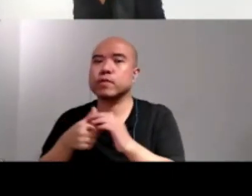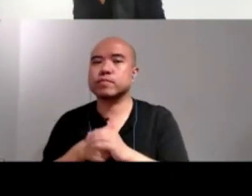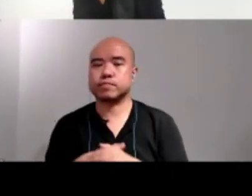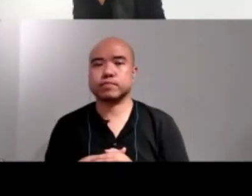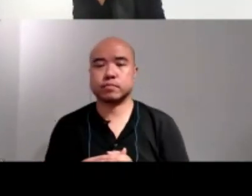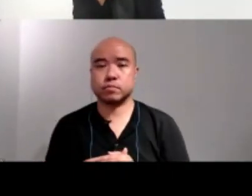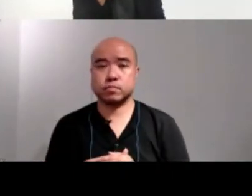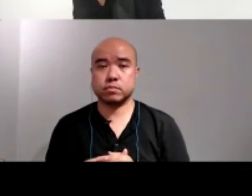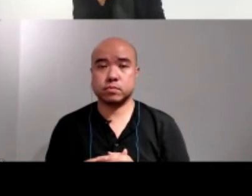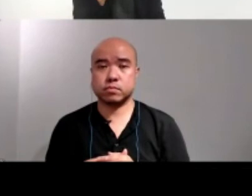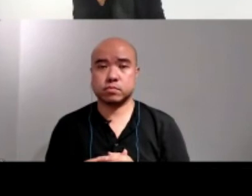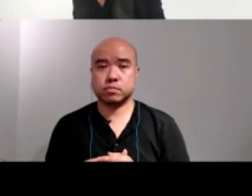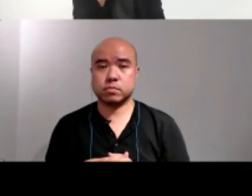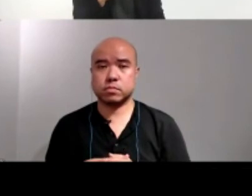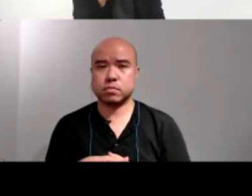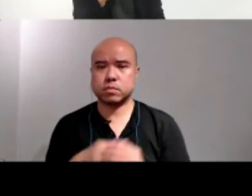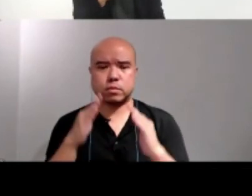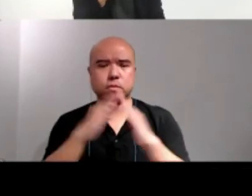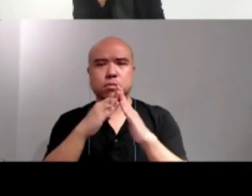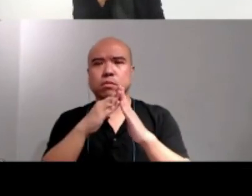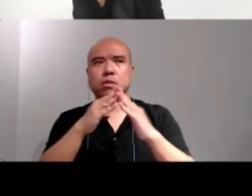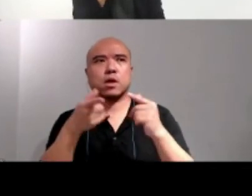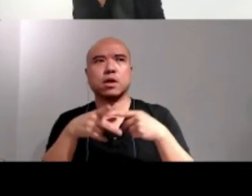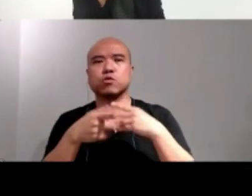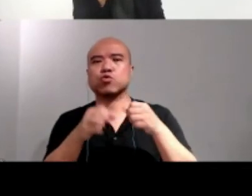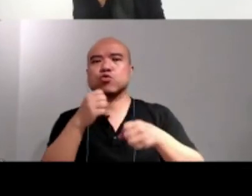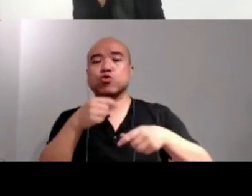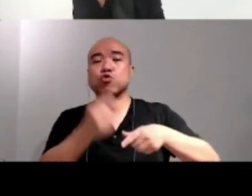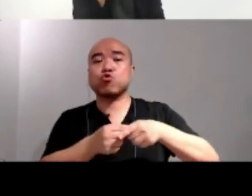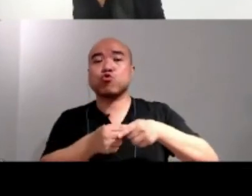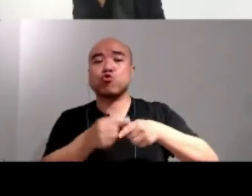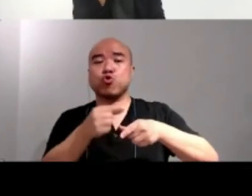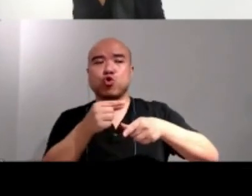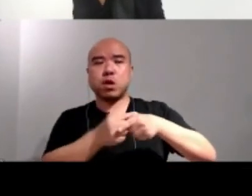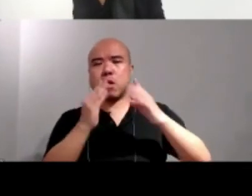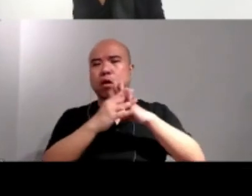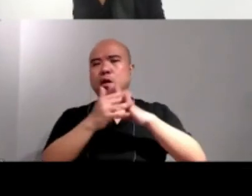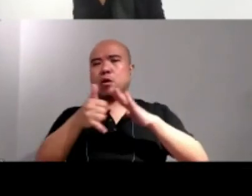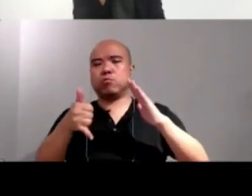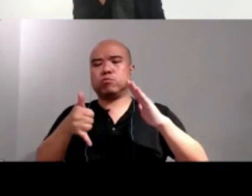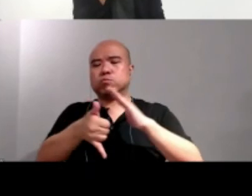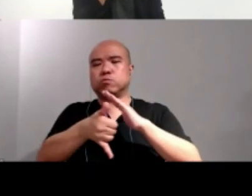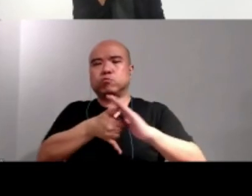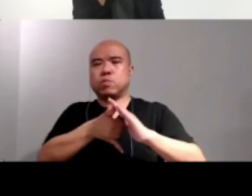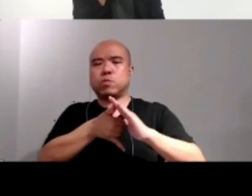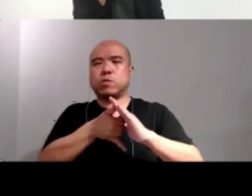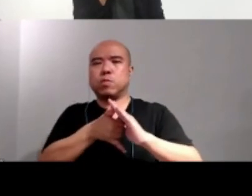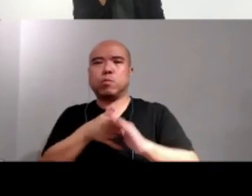我哋唔系匿埋喺办公室里面嘅一个建筑师，净系去谂嘢，我哋去实践